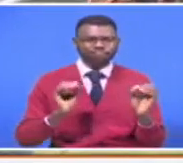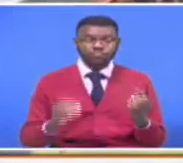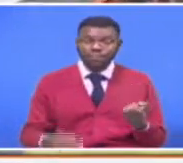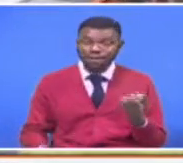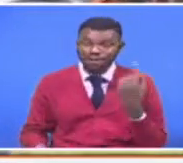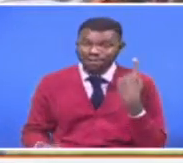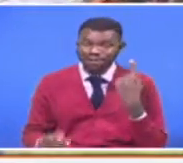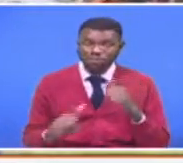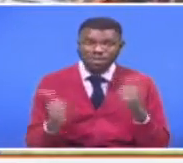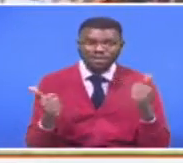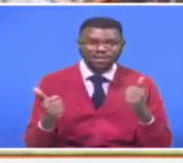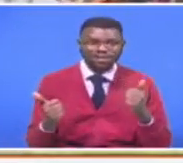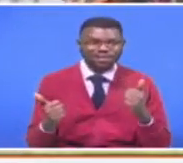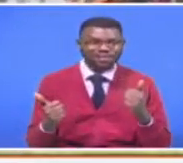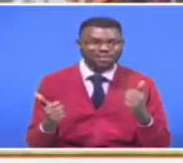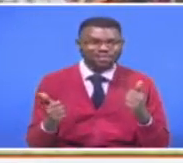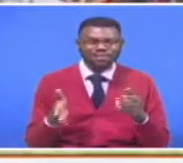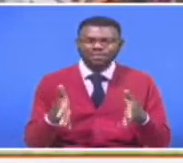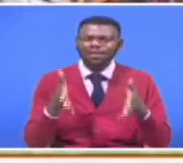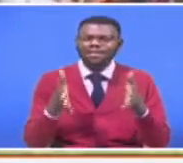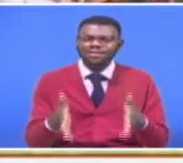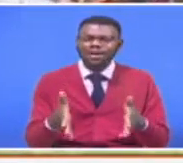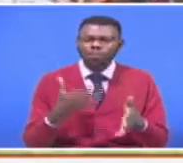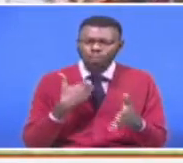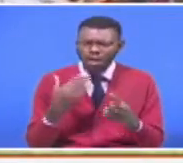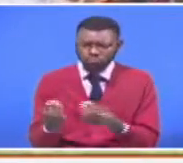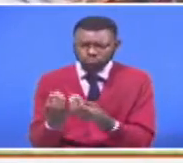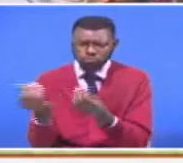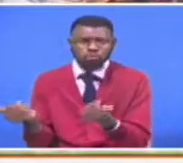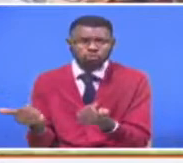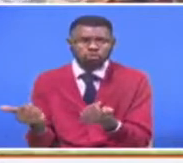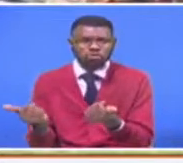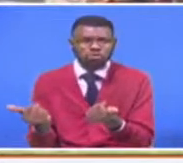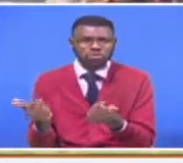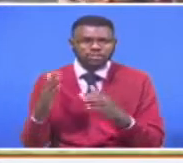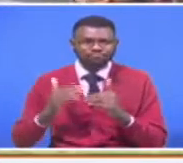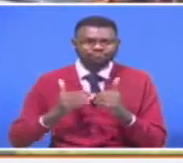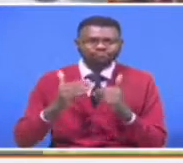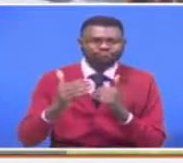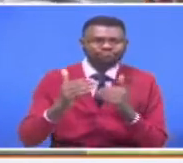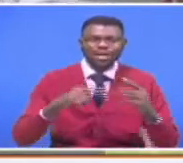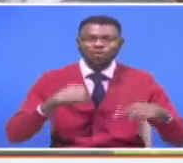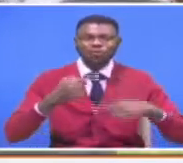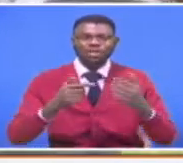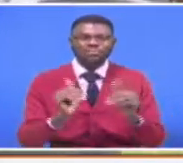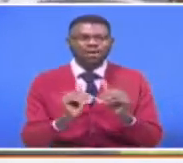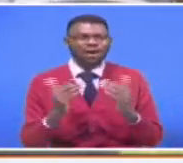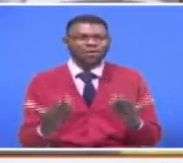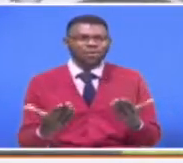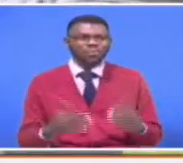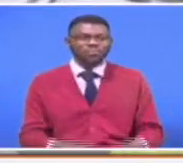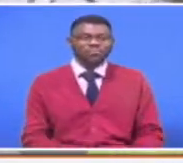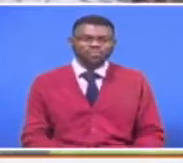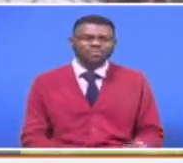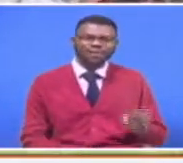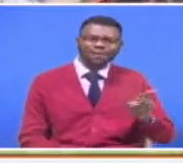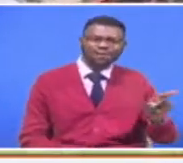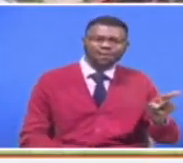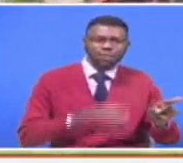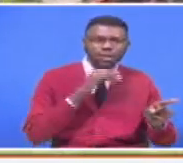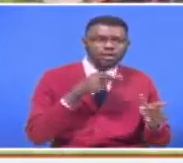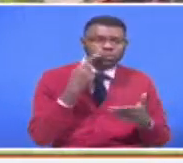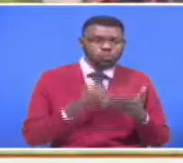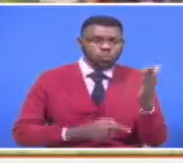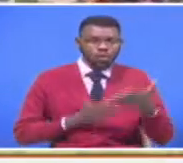Tumeelewana? Ndio sasa tupate suluhisho vile tutaenda mbele. Mzee mwenyewe Raila amesema yeye